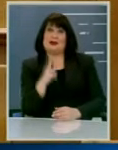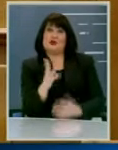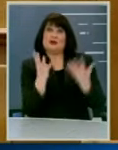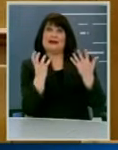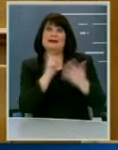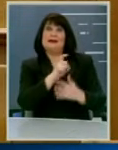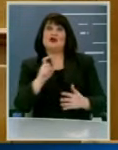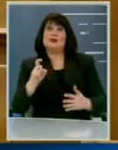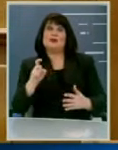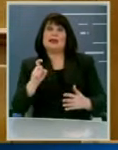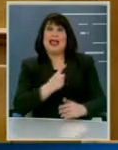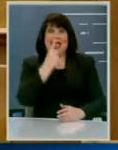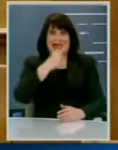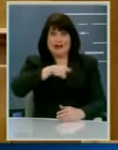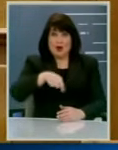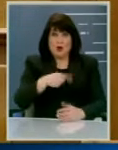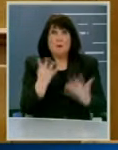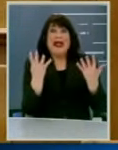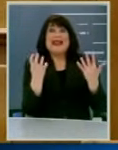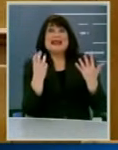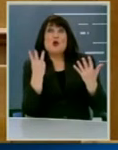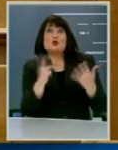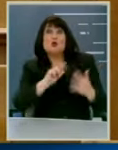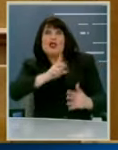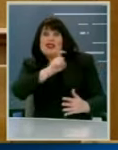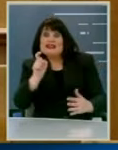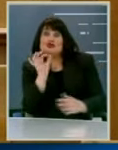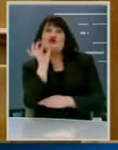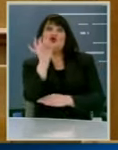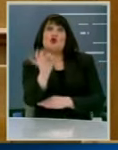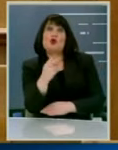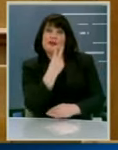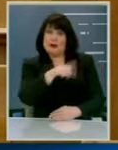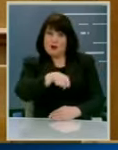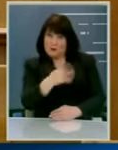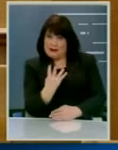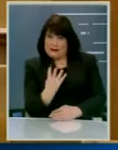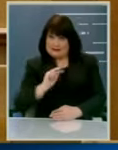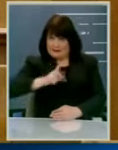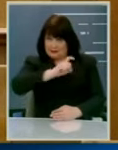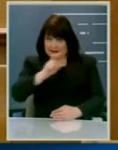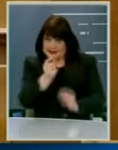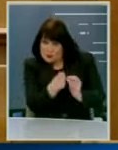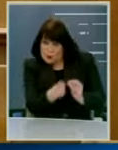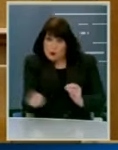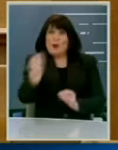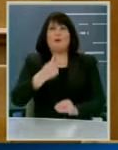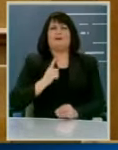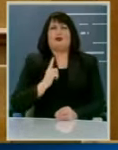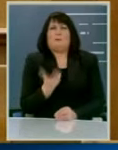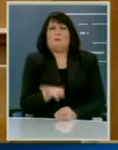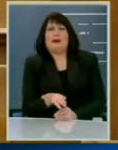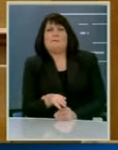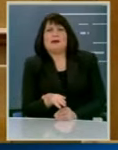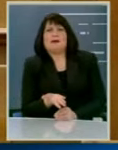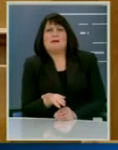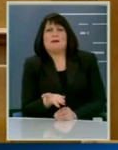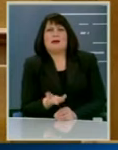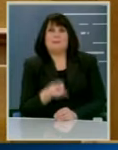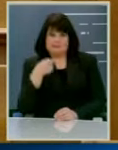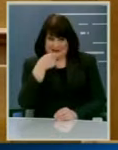4.390.000.000 με στόχο το 1,98 δις. 2,4 δις πάνω από τον στόχο. Ενώ εσείς